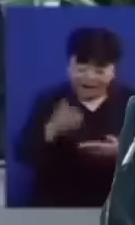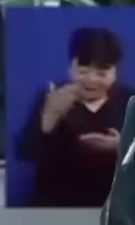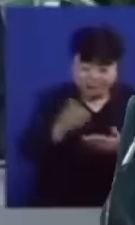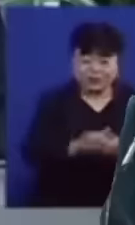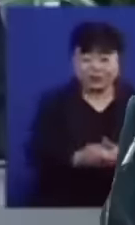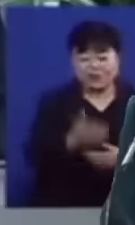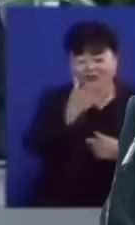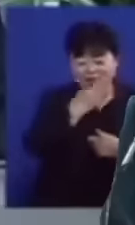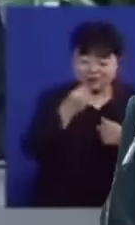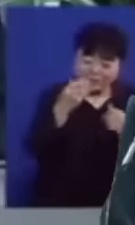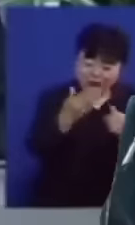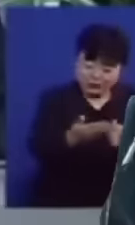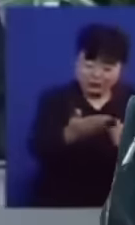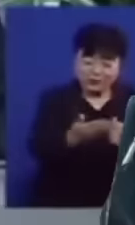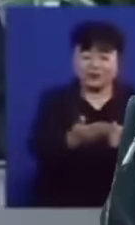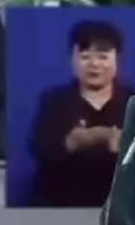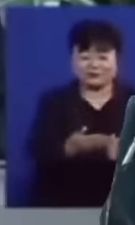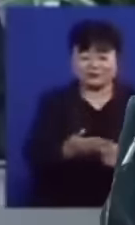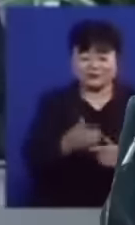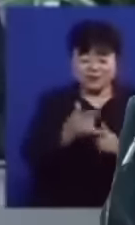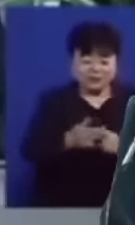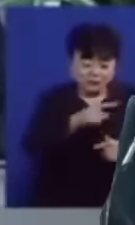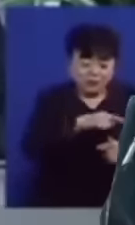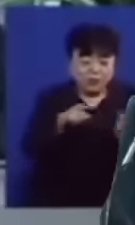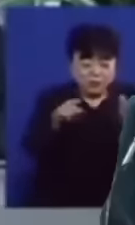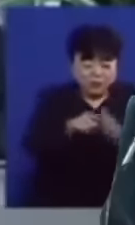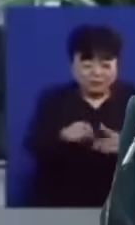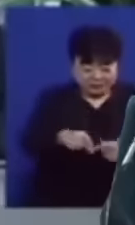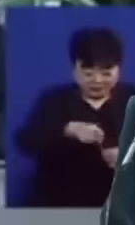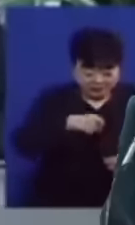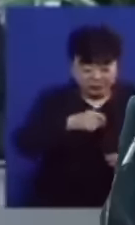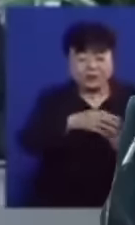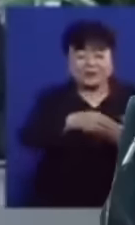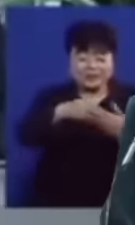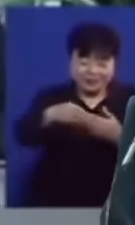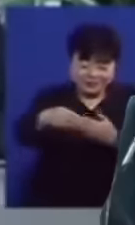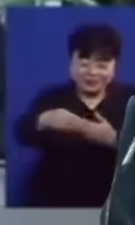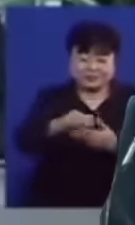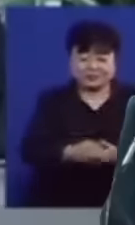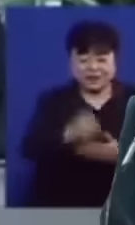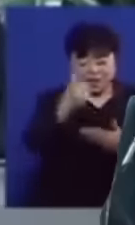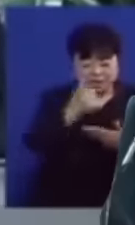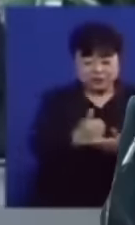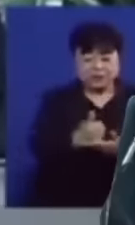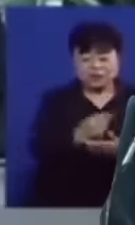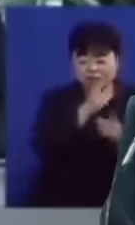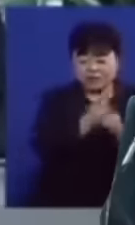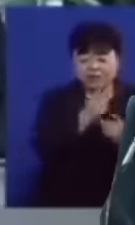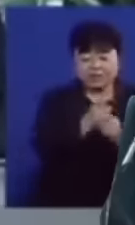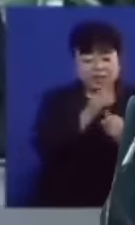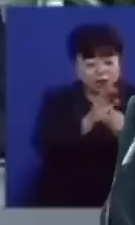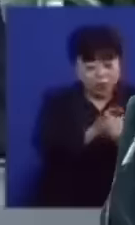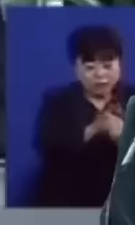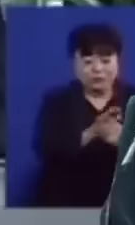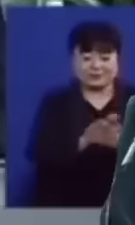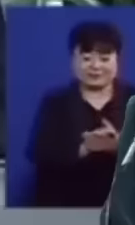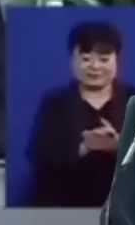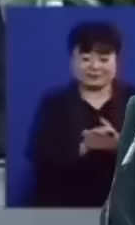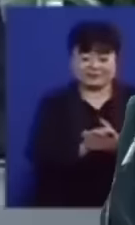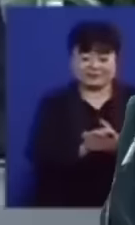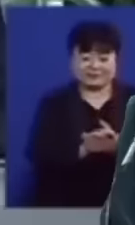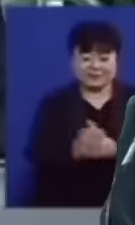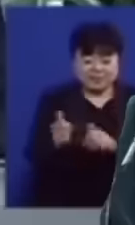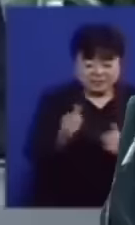우리를 행복케 하시고 자기 이름 위에서 우리를 의롭게 이끌어주신다. 죄에서 이기게 된다는 것입니다.